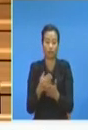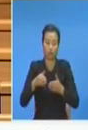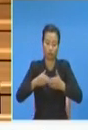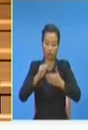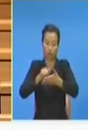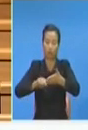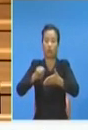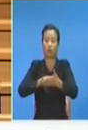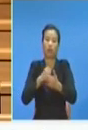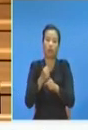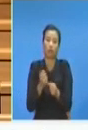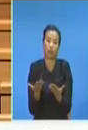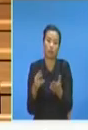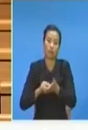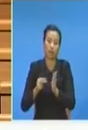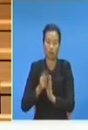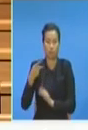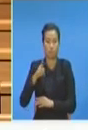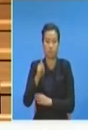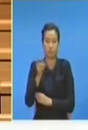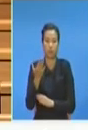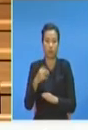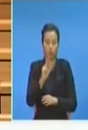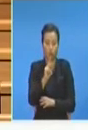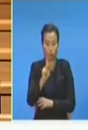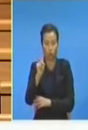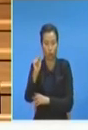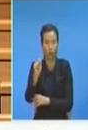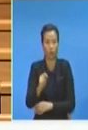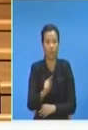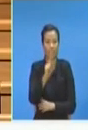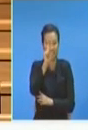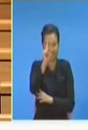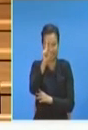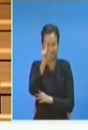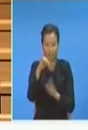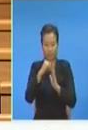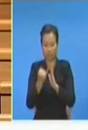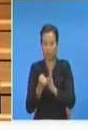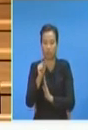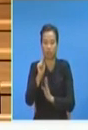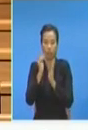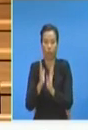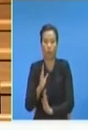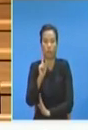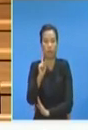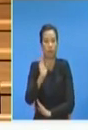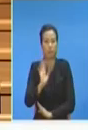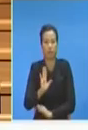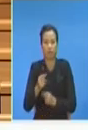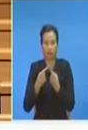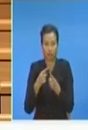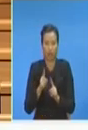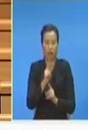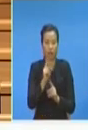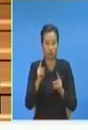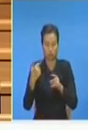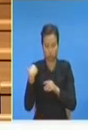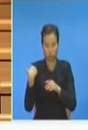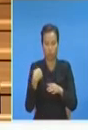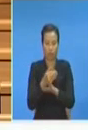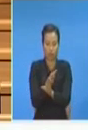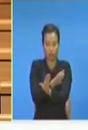ว้งั้นชุดสืบสวนกกต.ต้องตั้งชุดใหญ่ขึ้นมาไม่ใช่1จังหวัดมีคนเดียวนะครับครับก็จริงๆผมมีอีกหล